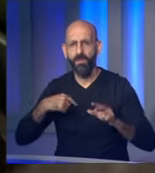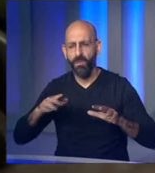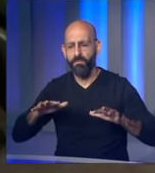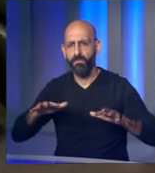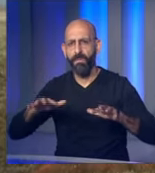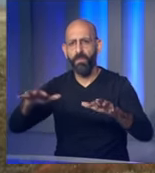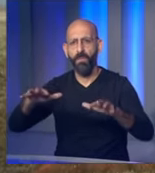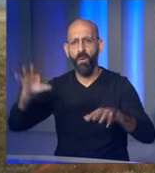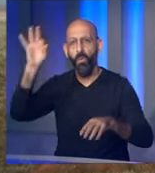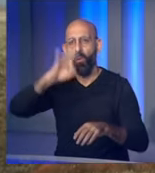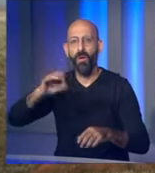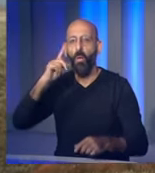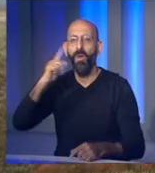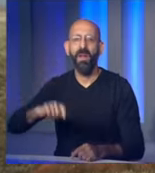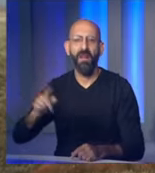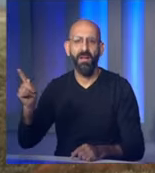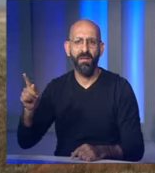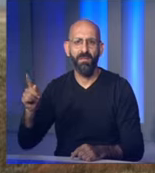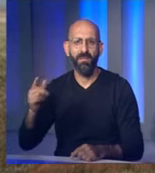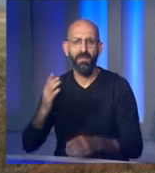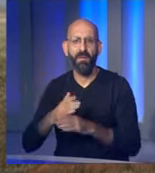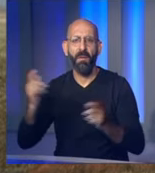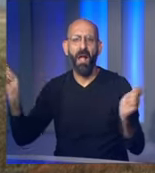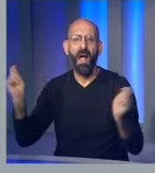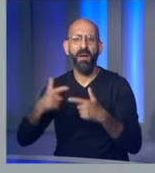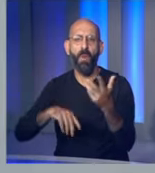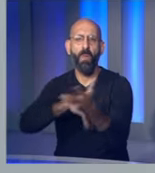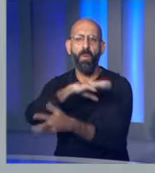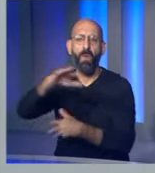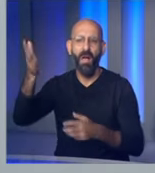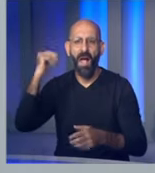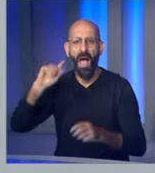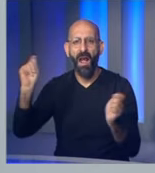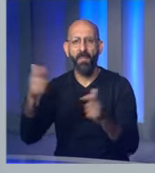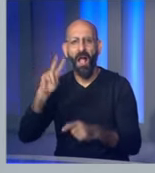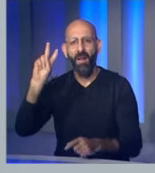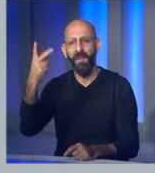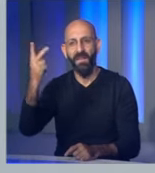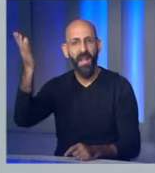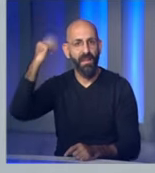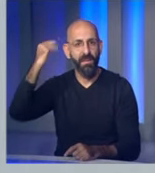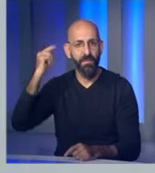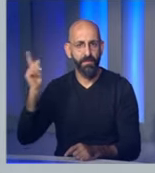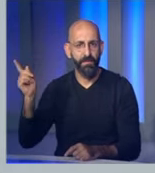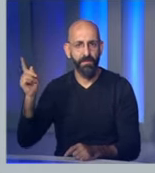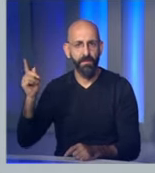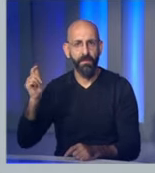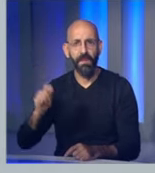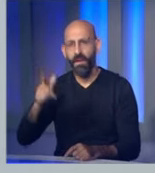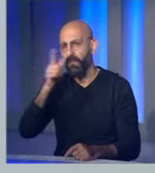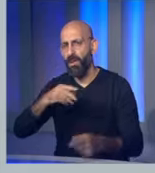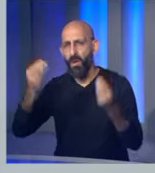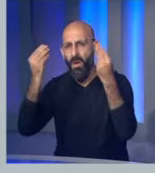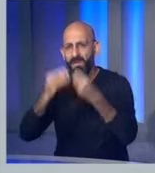فلاديمير بوتين ببدء عمليه عسكريه في اوكرانيا مما ادى الى اندلاع اكبر صراع في اوروبا منذ الحرب